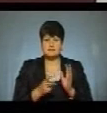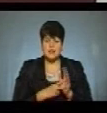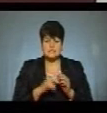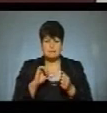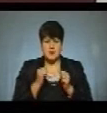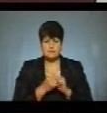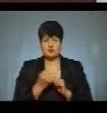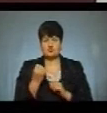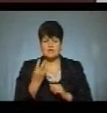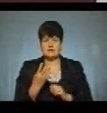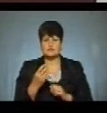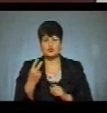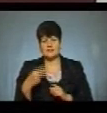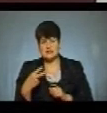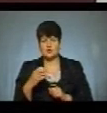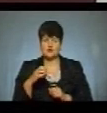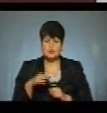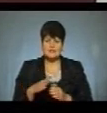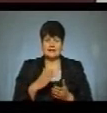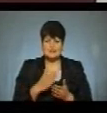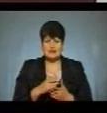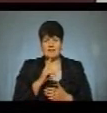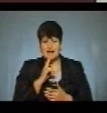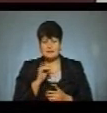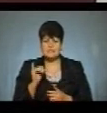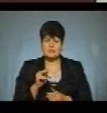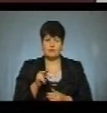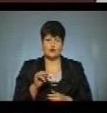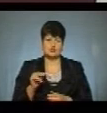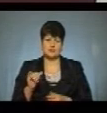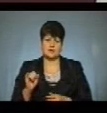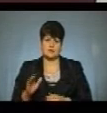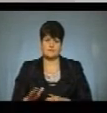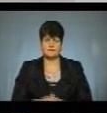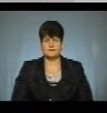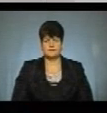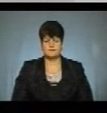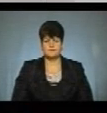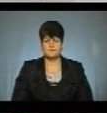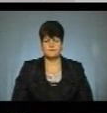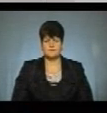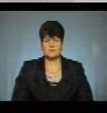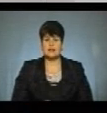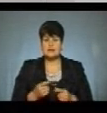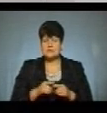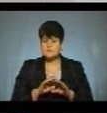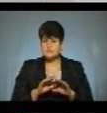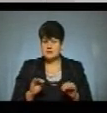пам'яток 14-20 століть, які розташовані у Кременці і Почаєві, повідомив Володимир Собчук. І на цьому